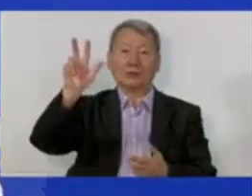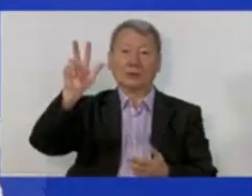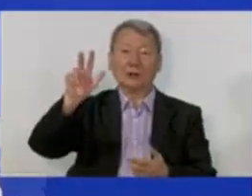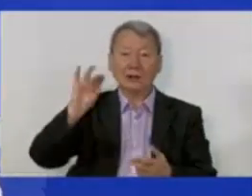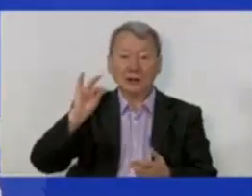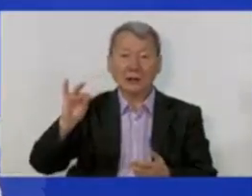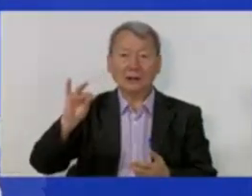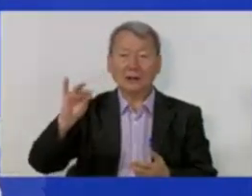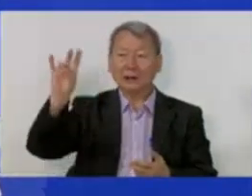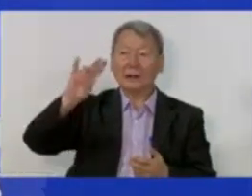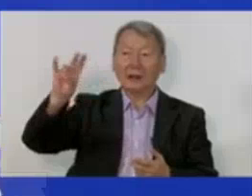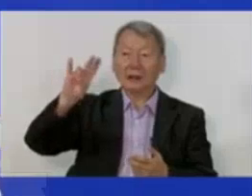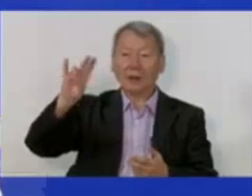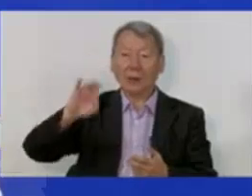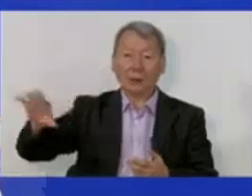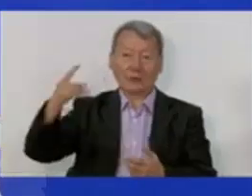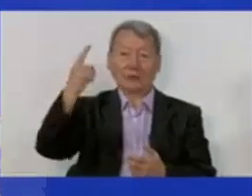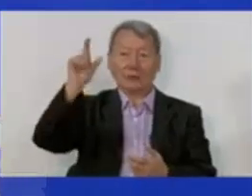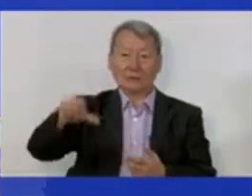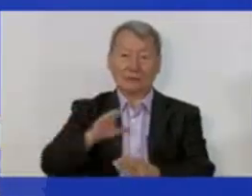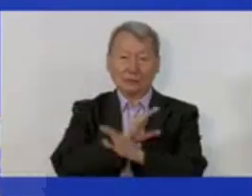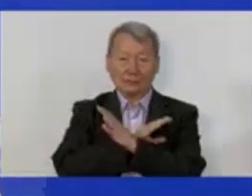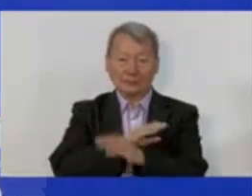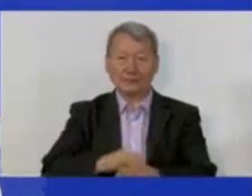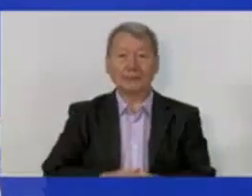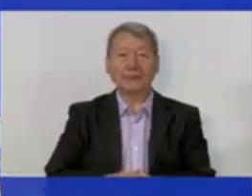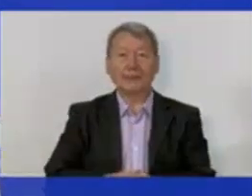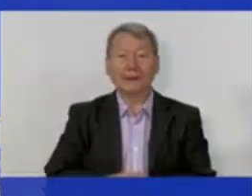учур, жана Нарын облысында 1 учур катталды.